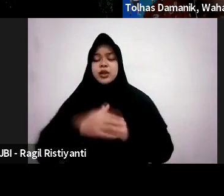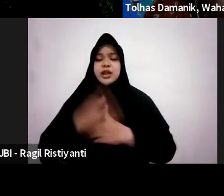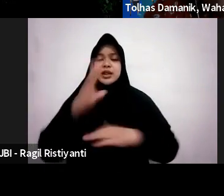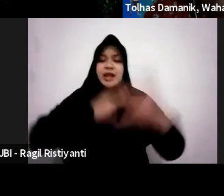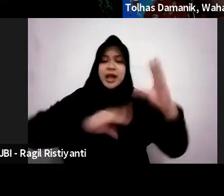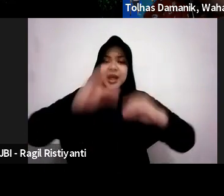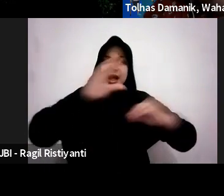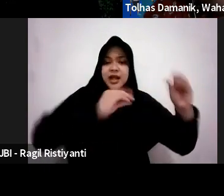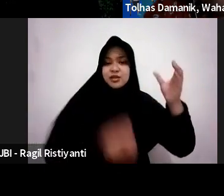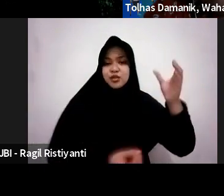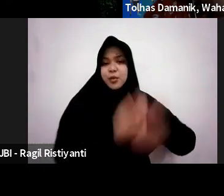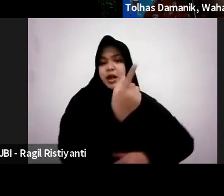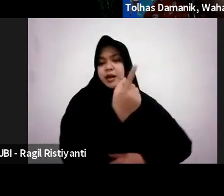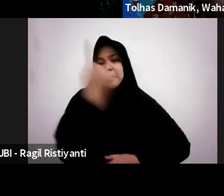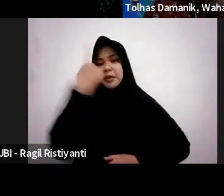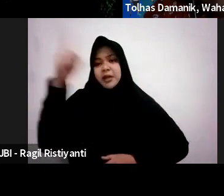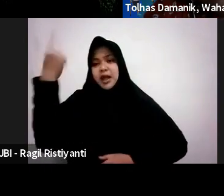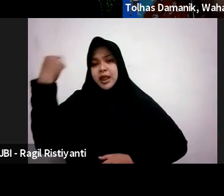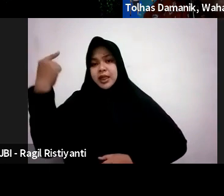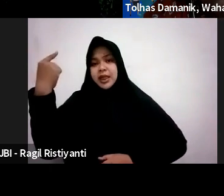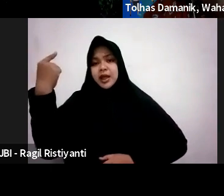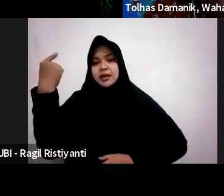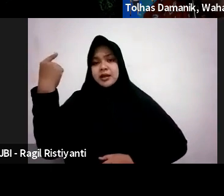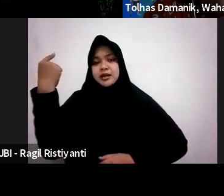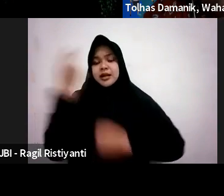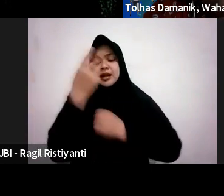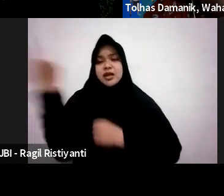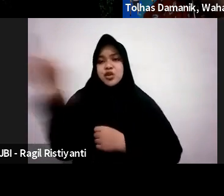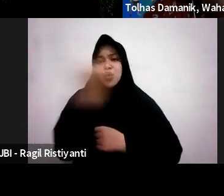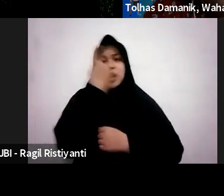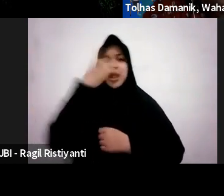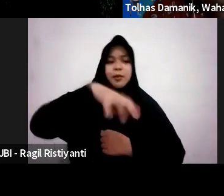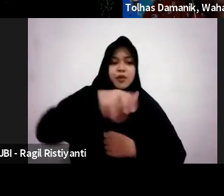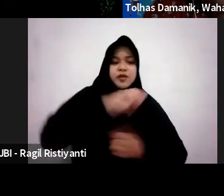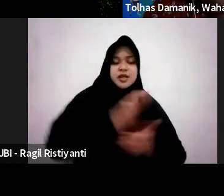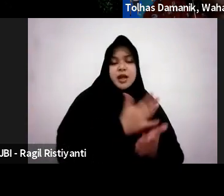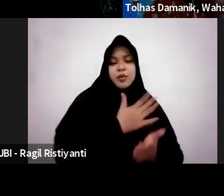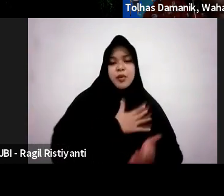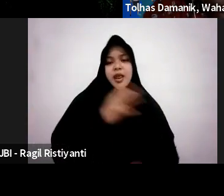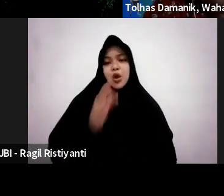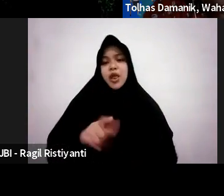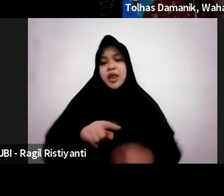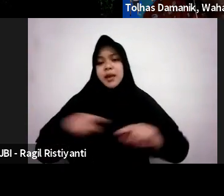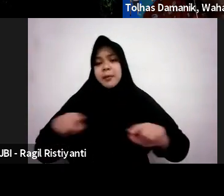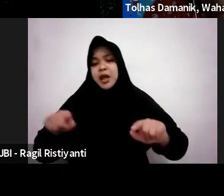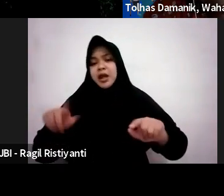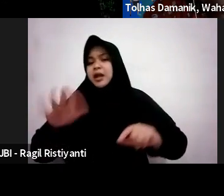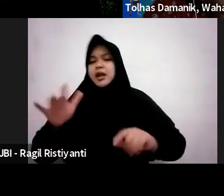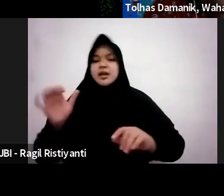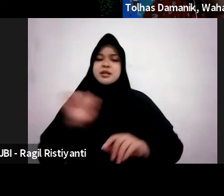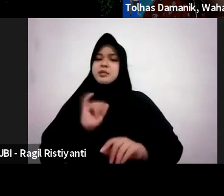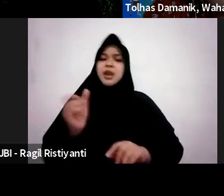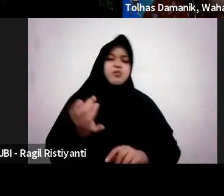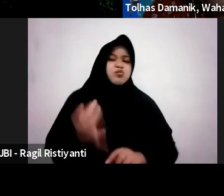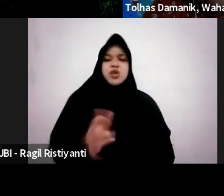resources antara nasional provinsi dan kabupaten kota dan itu yang sudah terjadi tetapi tidak sedemikian udah